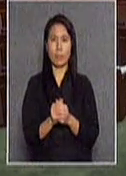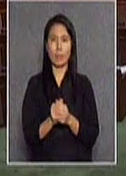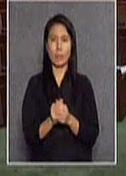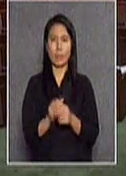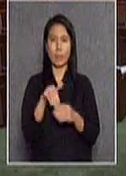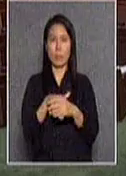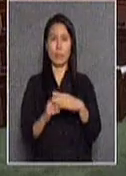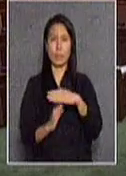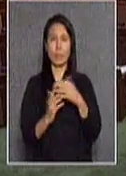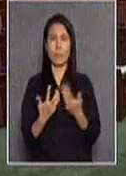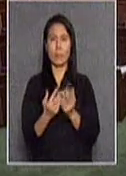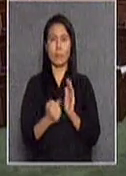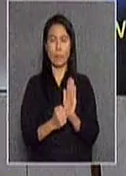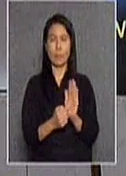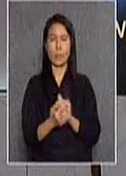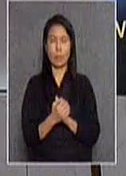停止表決顯示結果。